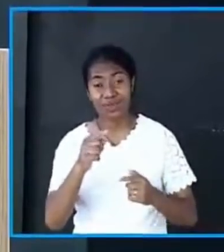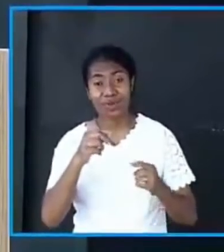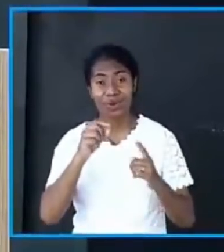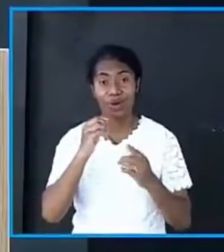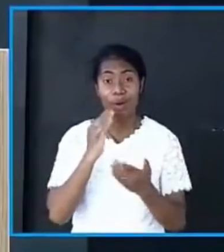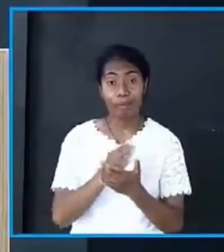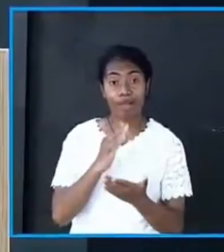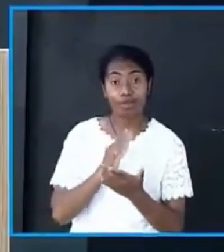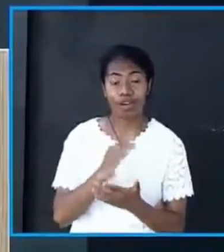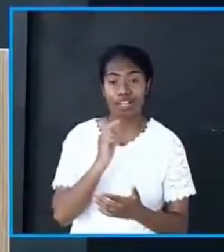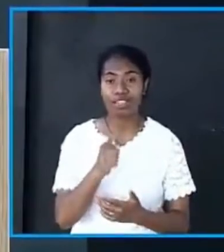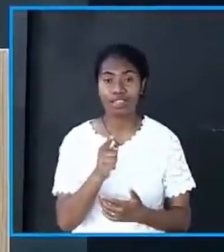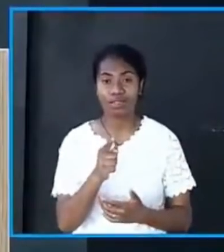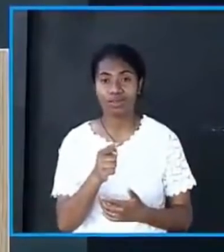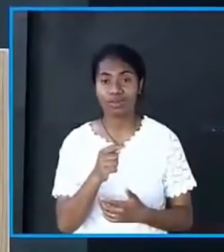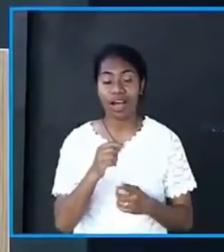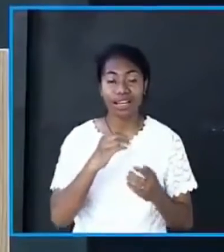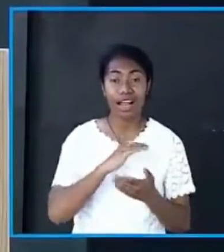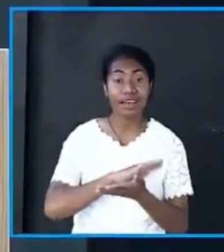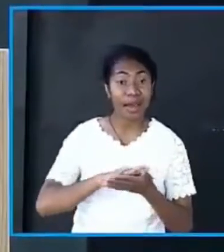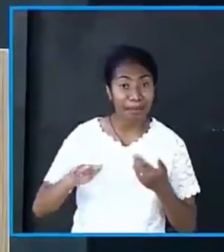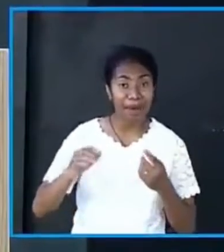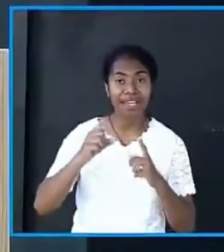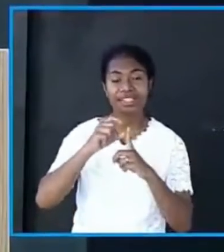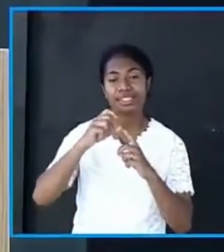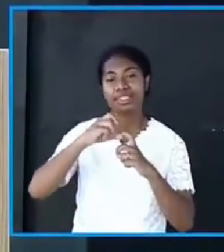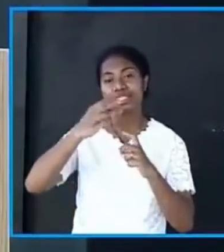lakukan atau tidak lakukan dari Sejahtera